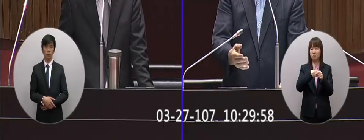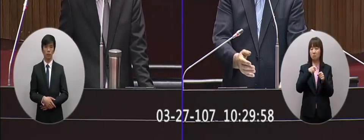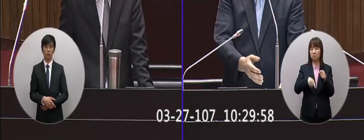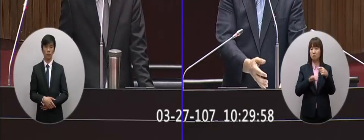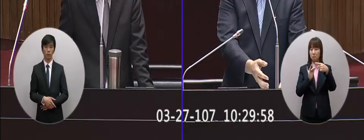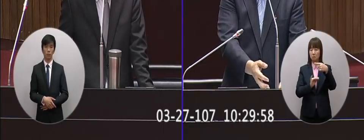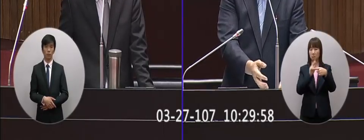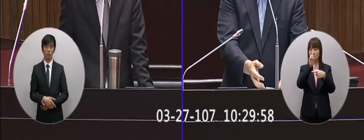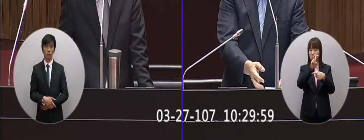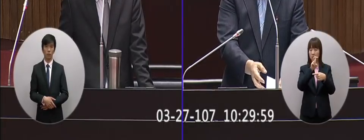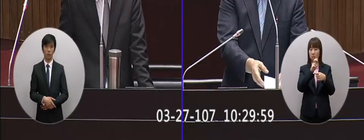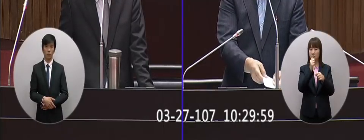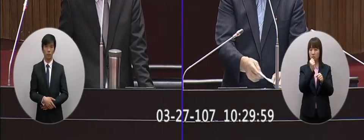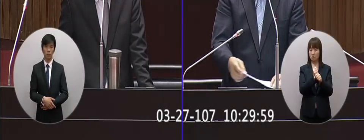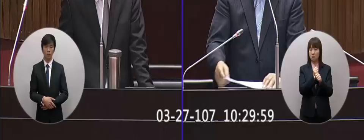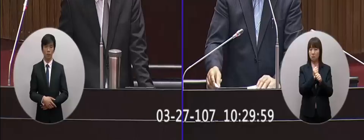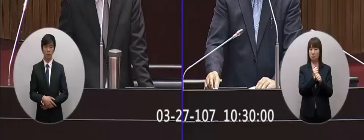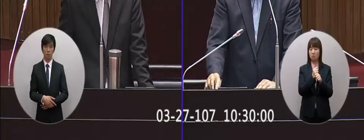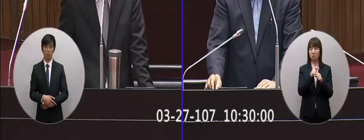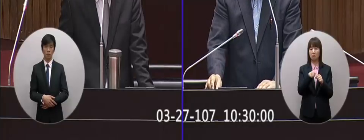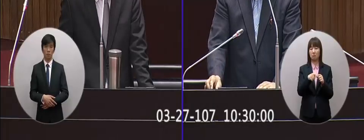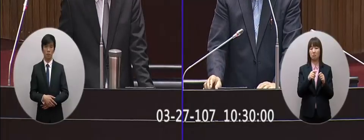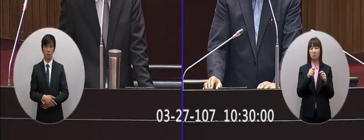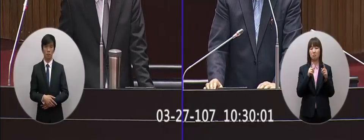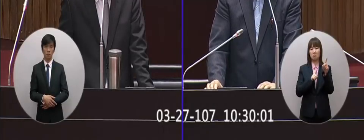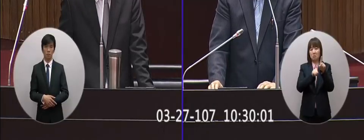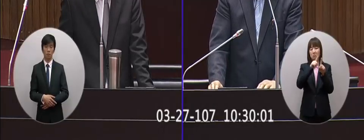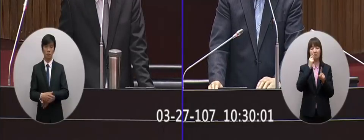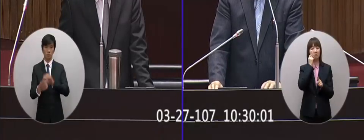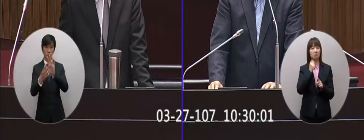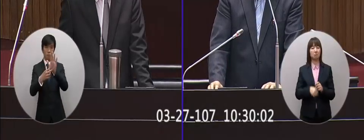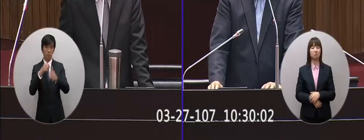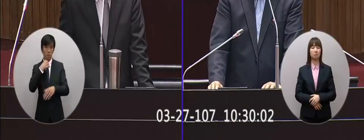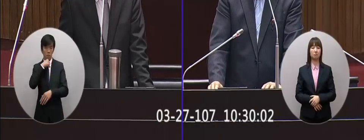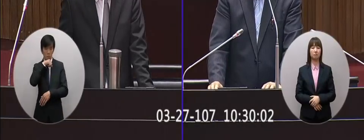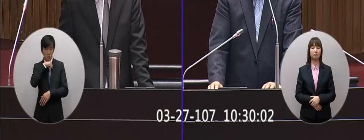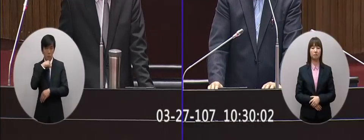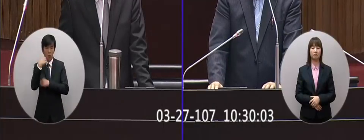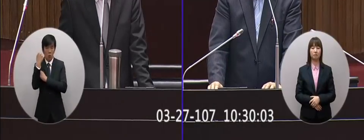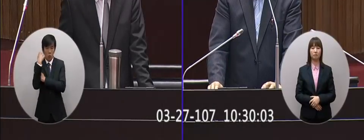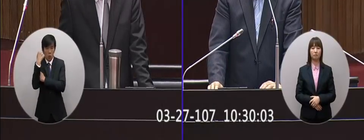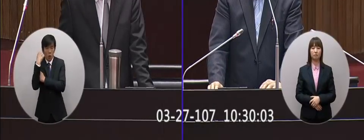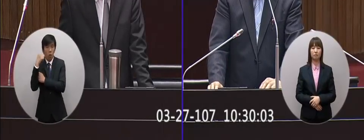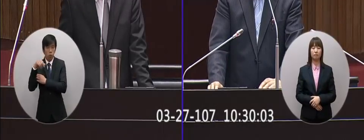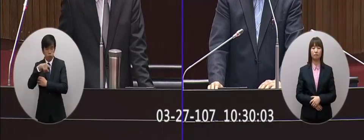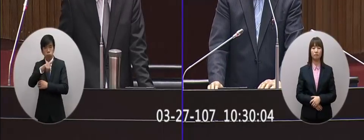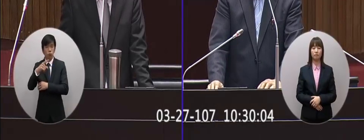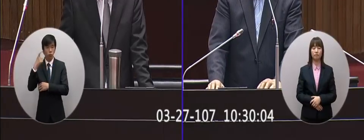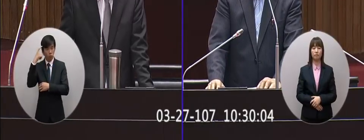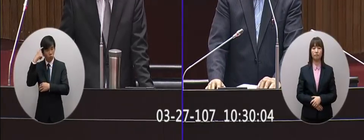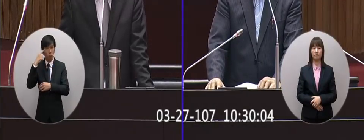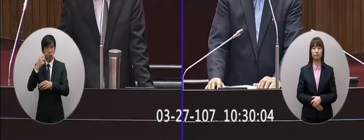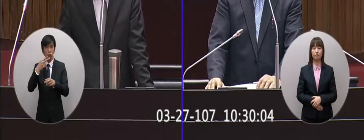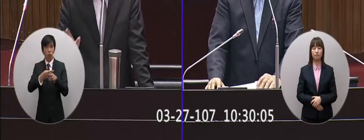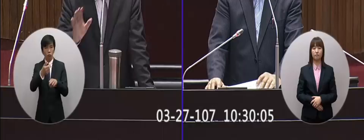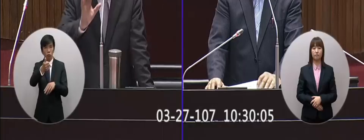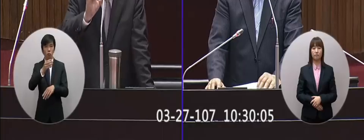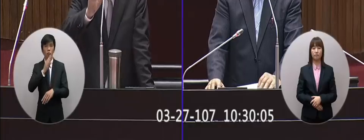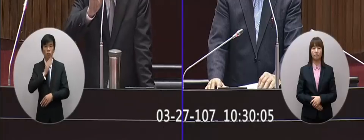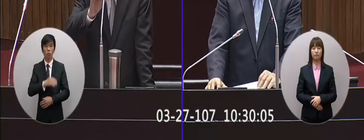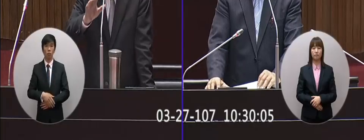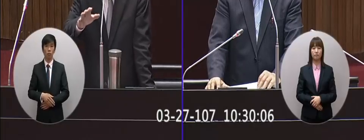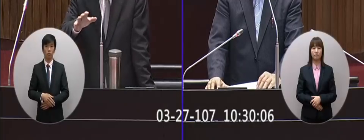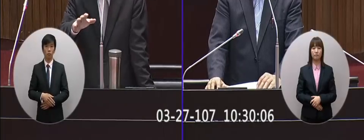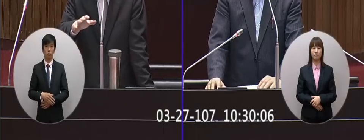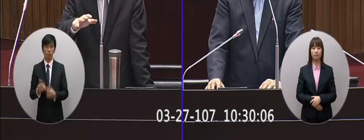至少20%，考不 到 远远不及啊。 其实台湾的努力其实也值得肯定了哈、其实除了说我们燃